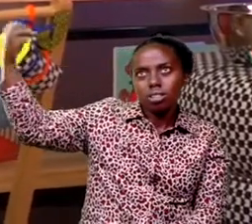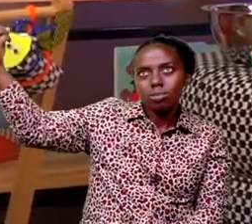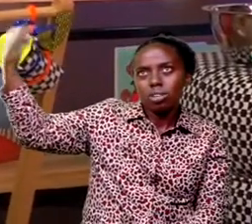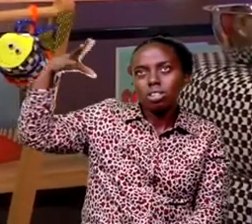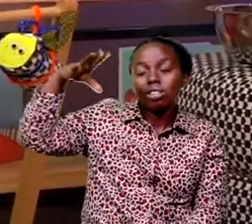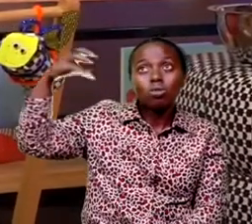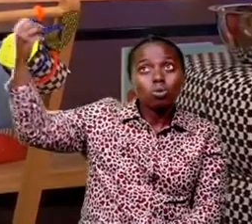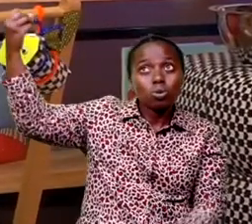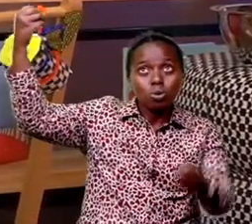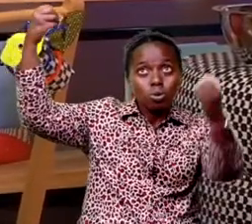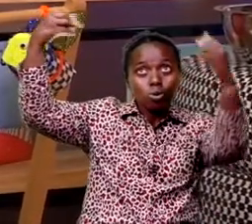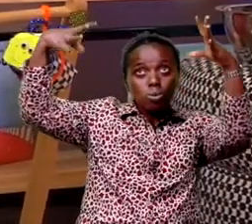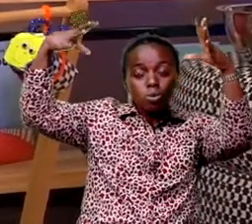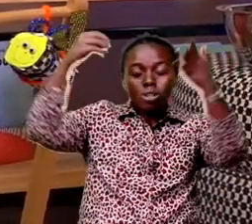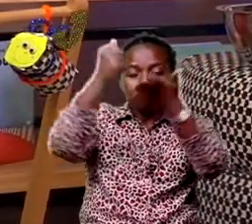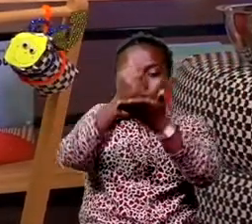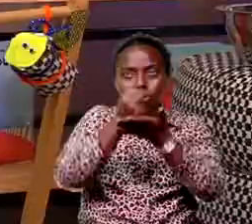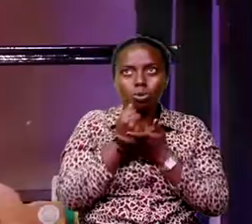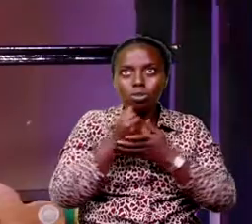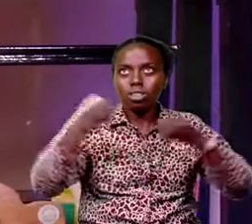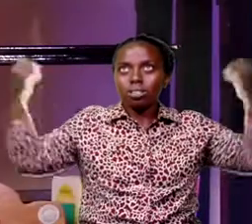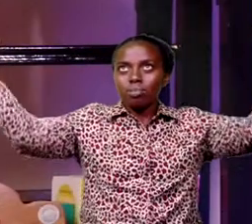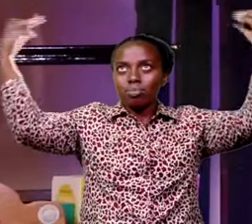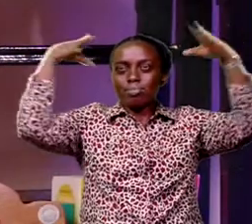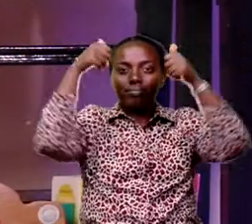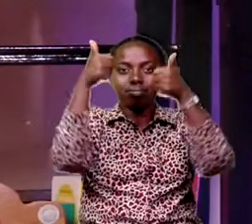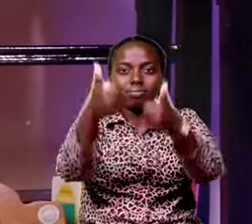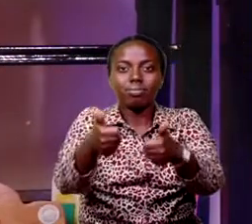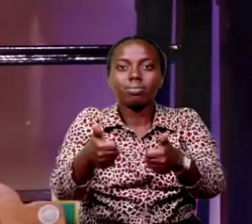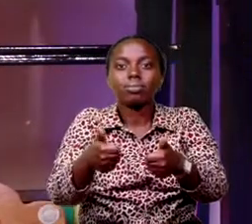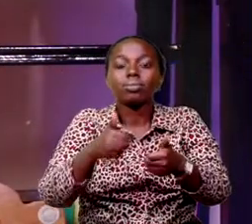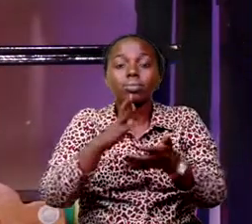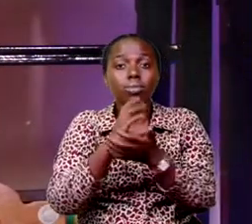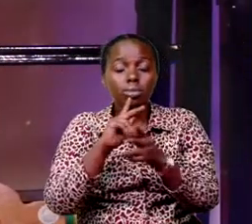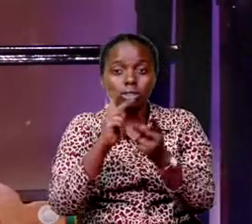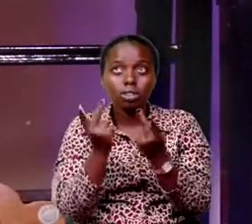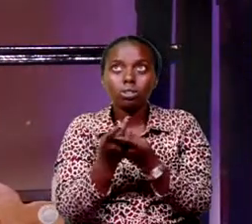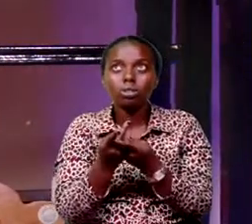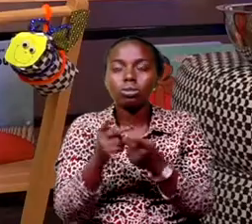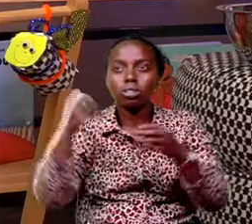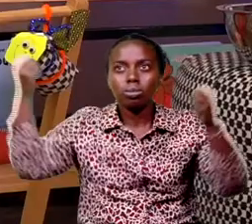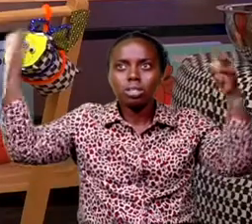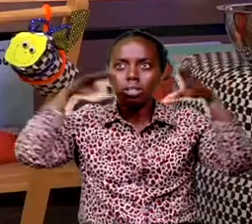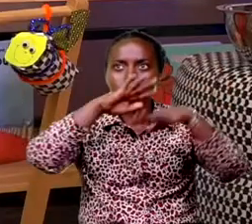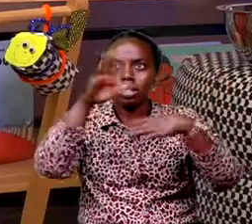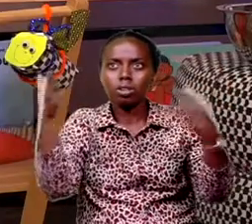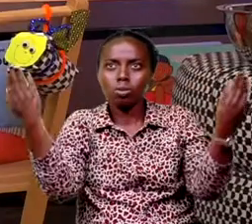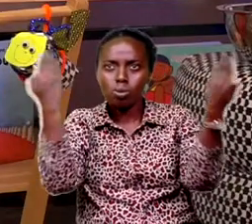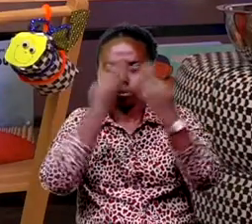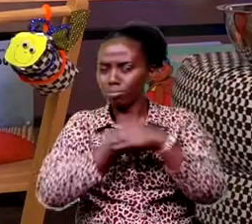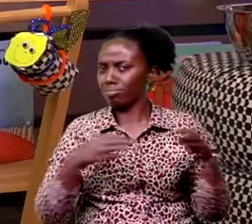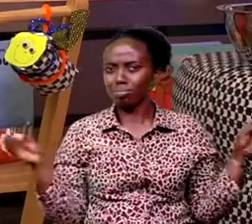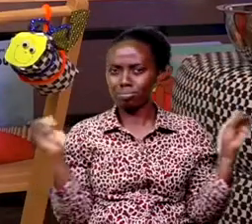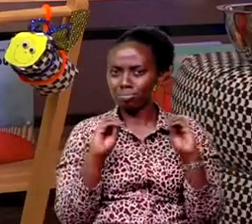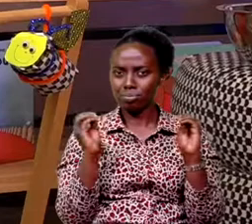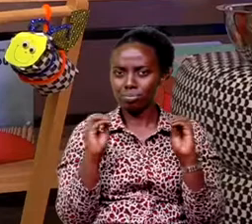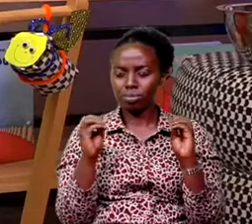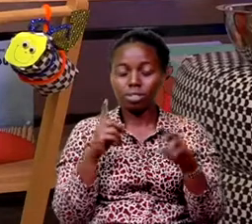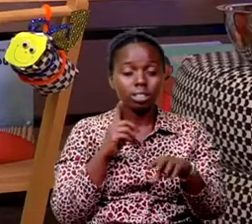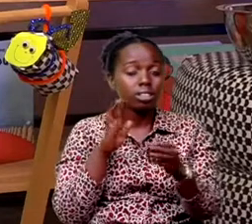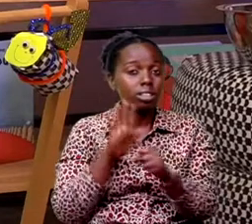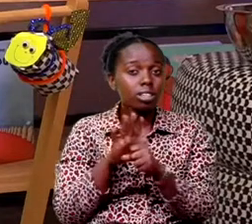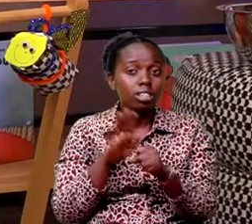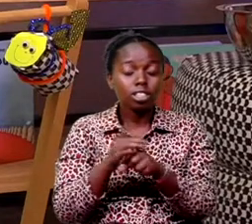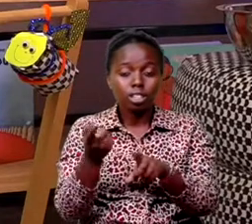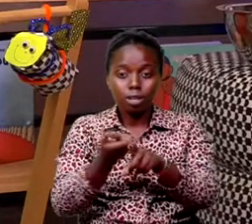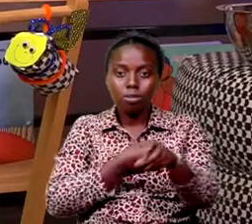ni urumuri rudufasha kubona. Aho imirasire igeze, umwijima urahunga. Rero kenshi burya imirasire iva